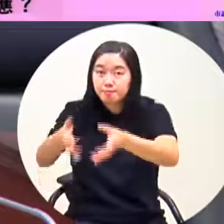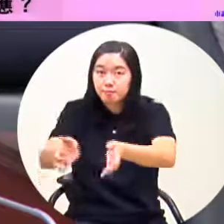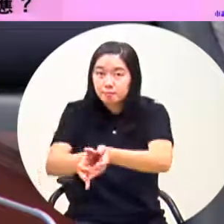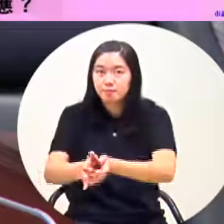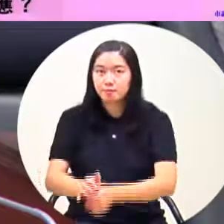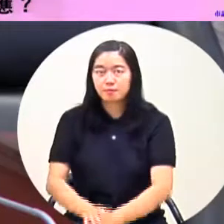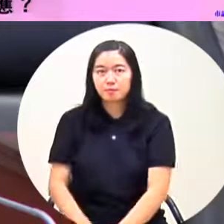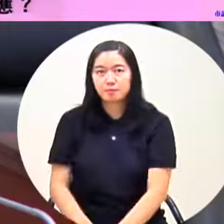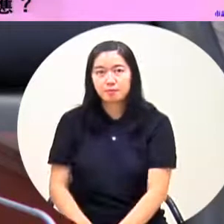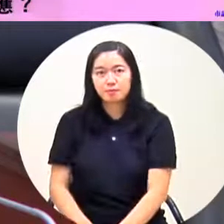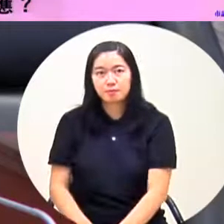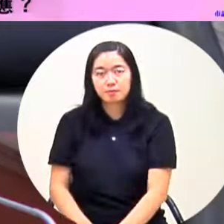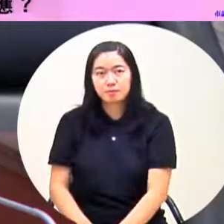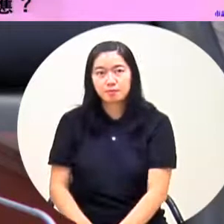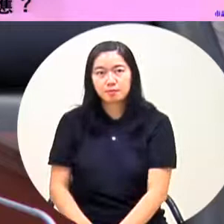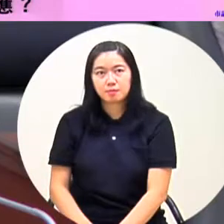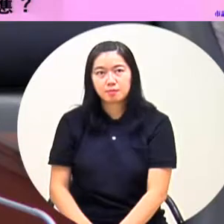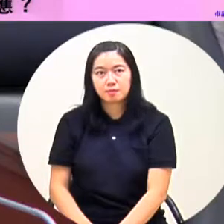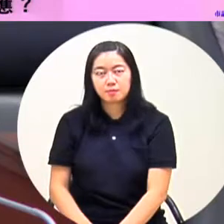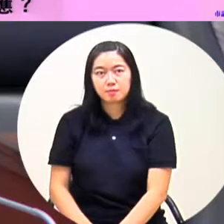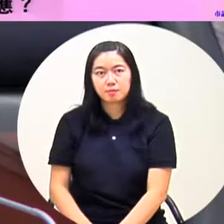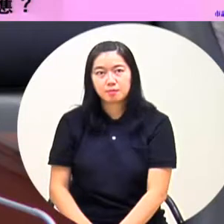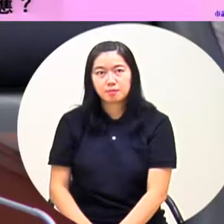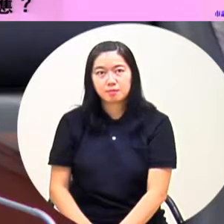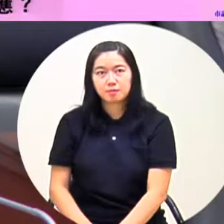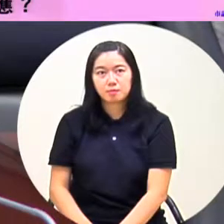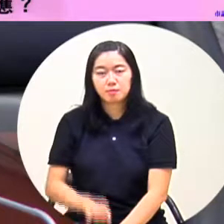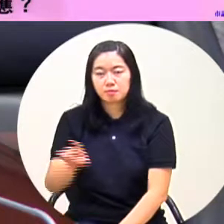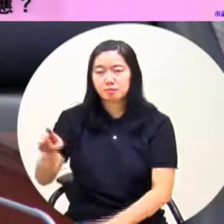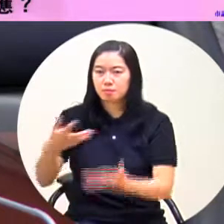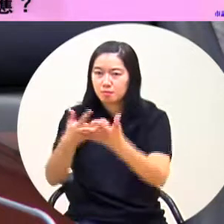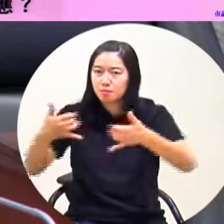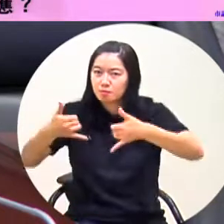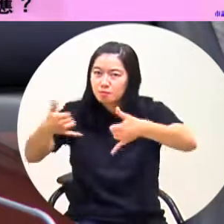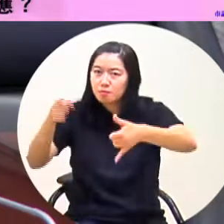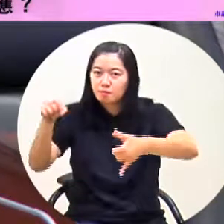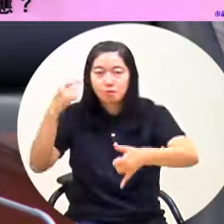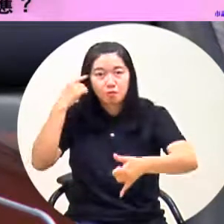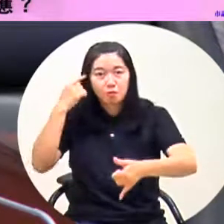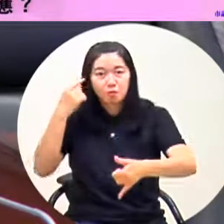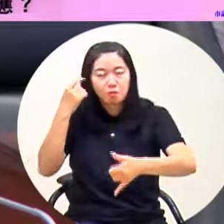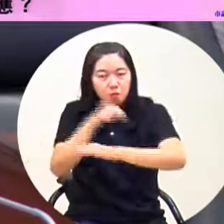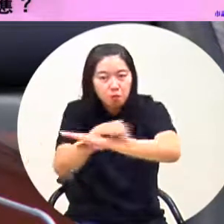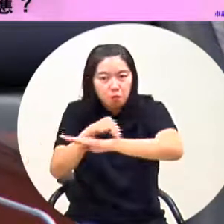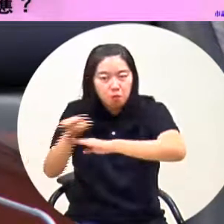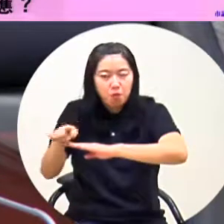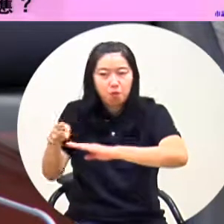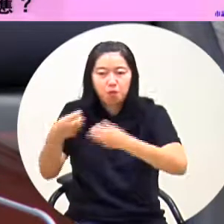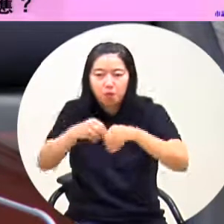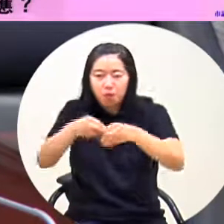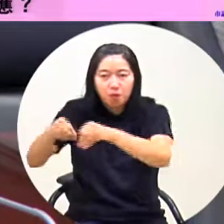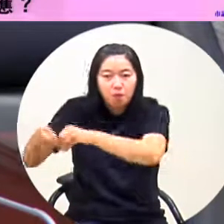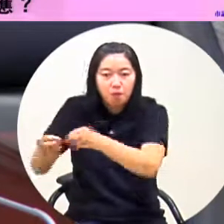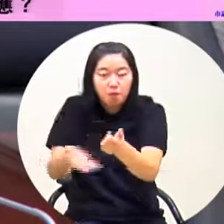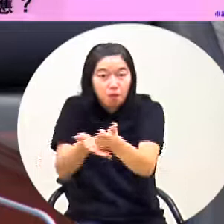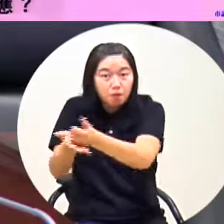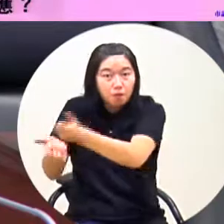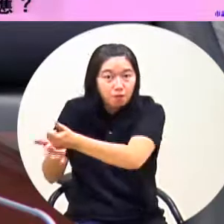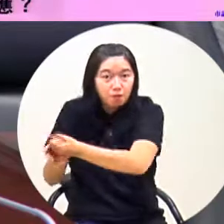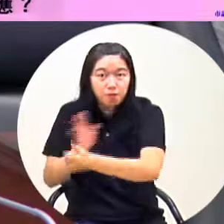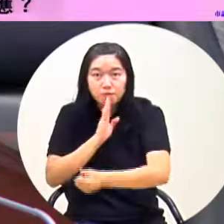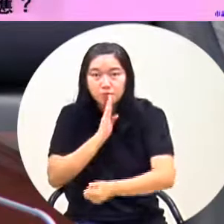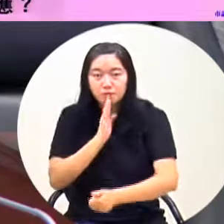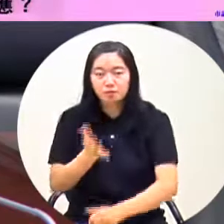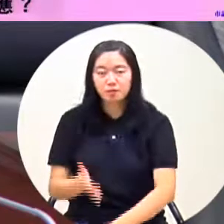们粉丝页这网站的经营，怎么是都一直在送礼物来鼓励啊？说